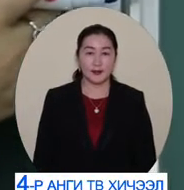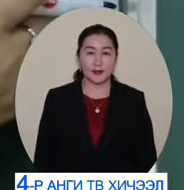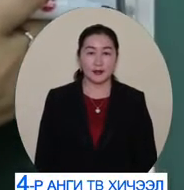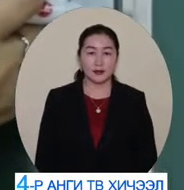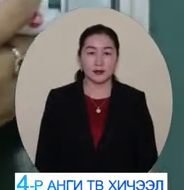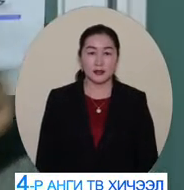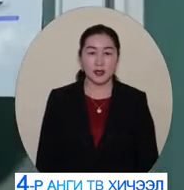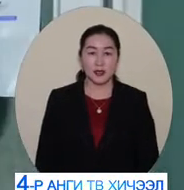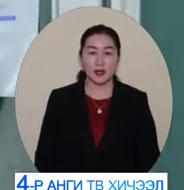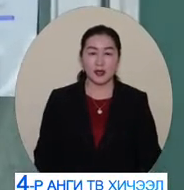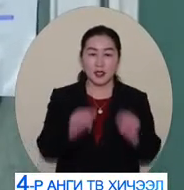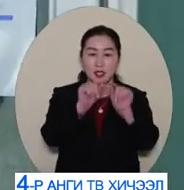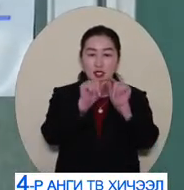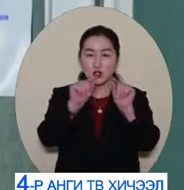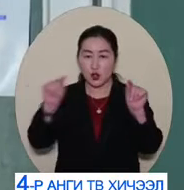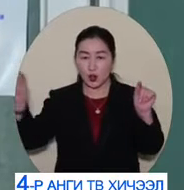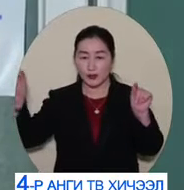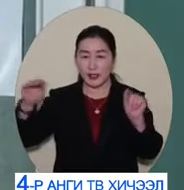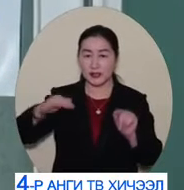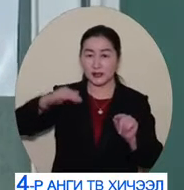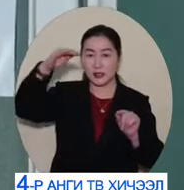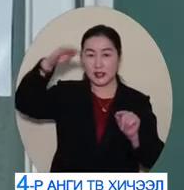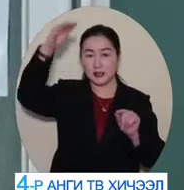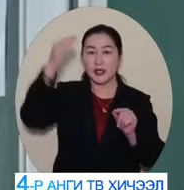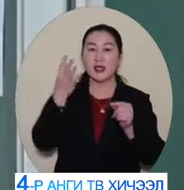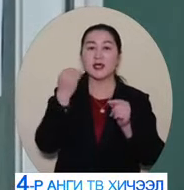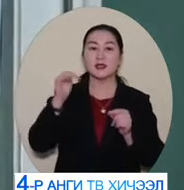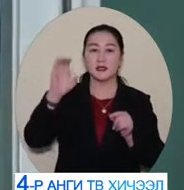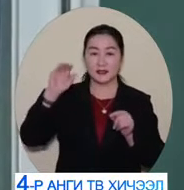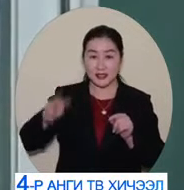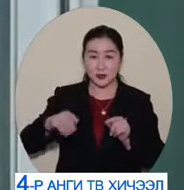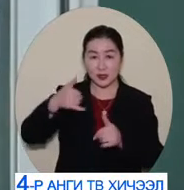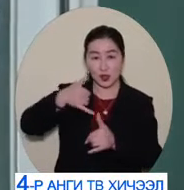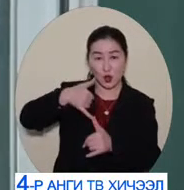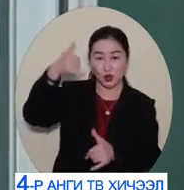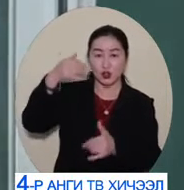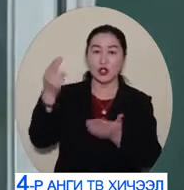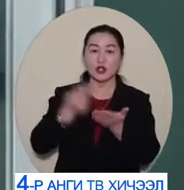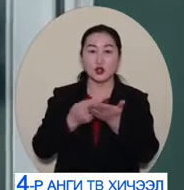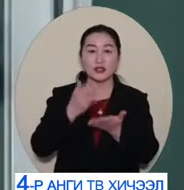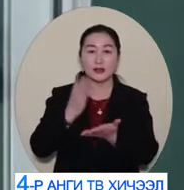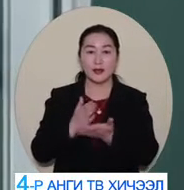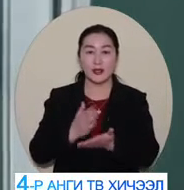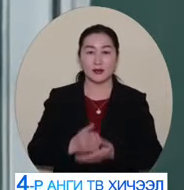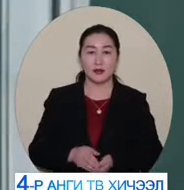Модыг харъя. За энэ шугамнаас дээш хичнээн сантиметр өндөртэй зургцсан бүдүүрийг